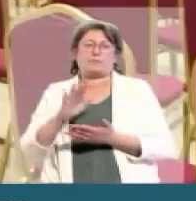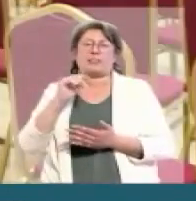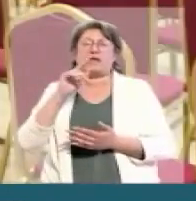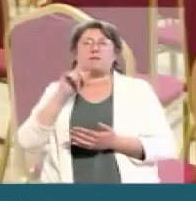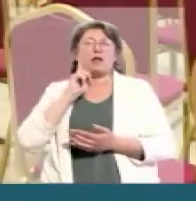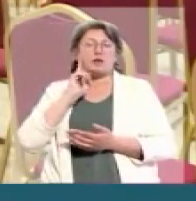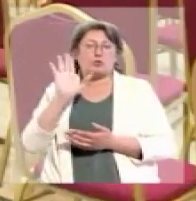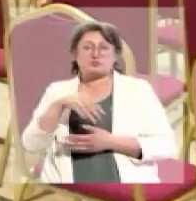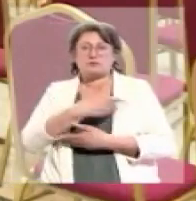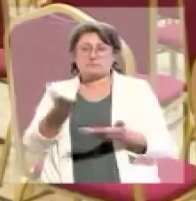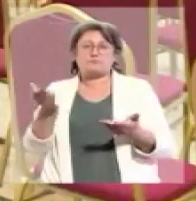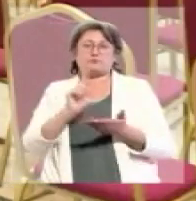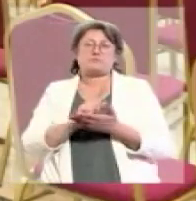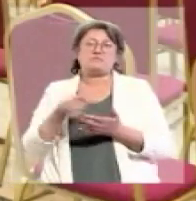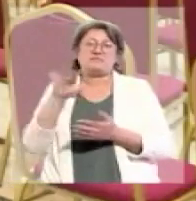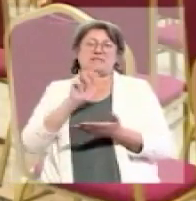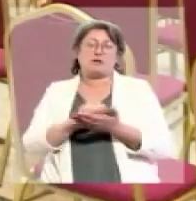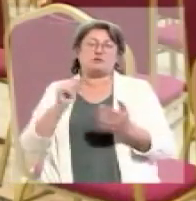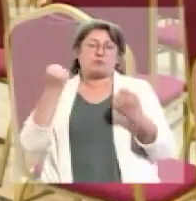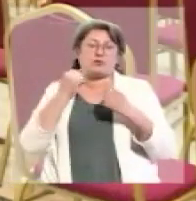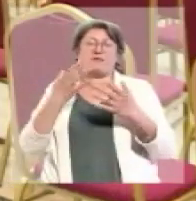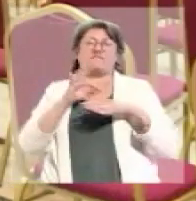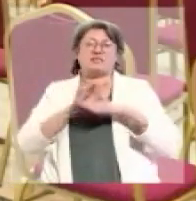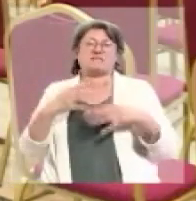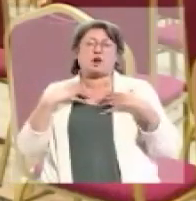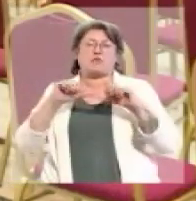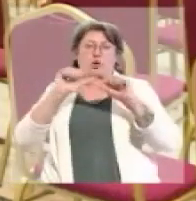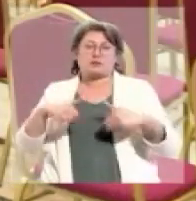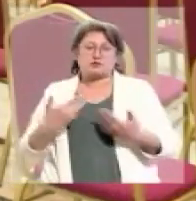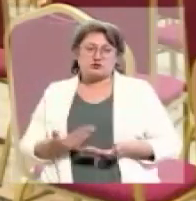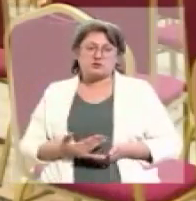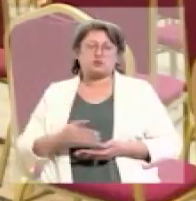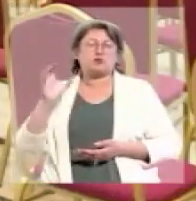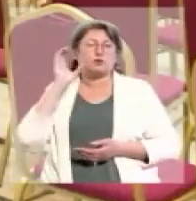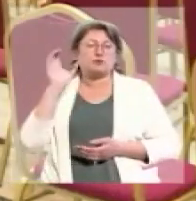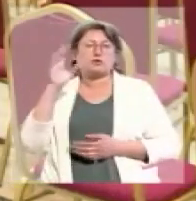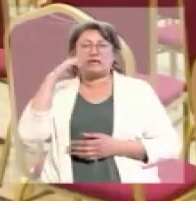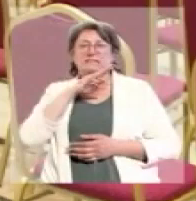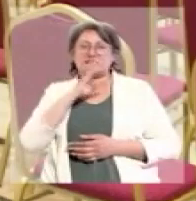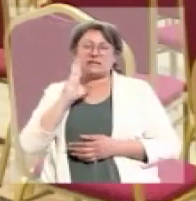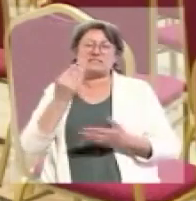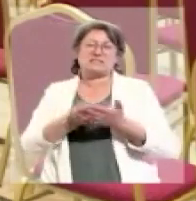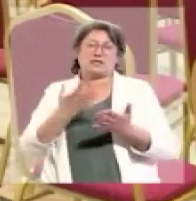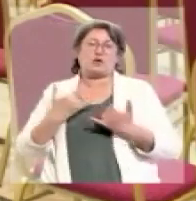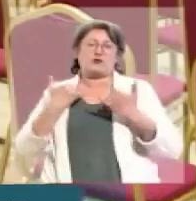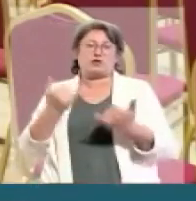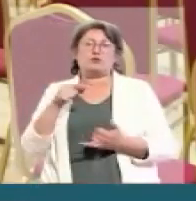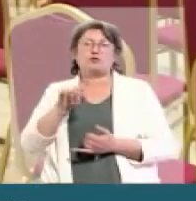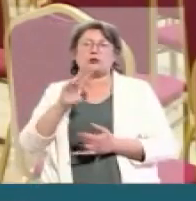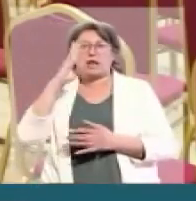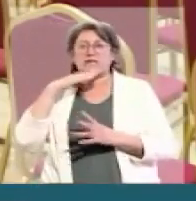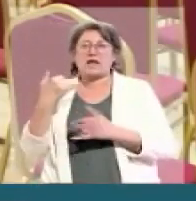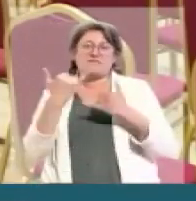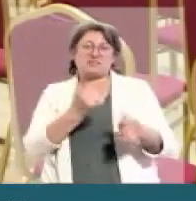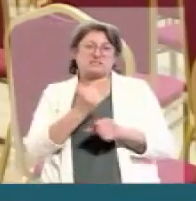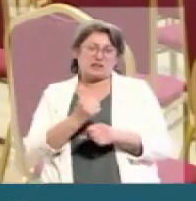молодежи, чтобы они занимались спортом, вели здоровый образ жизни, слушались родителей, ценили, уважали то, что они для них